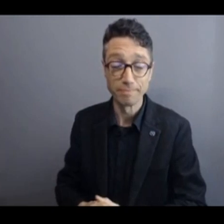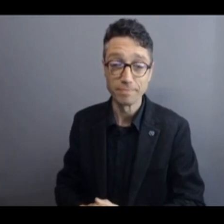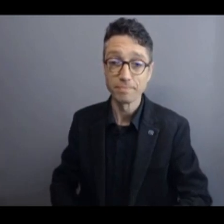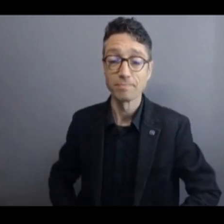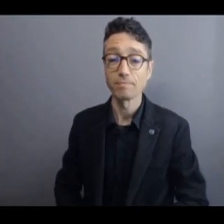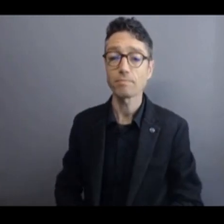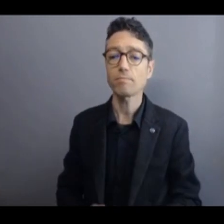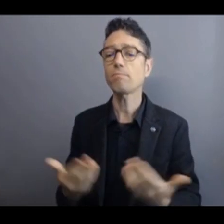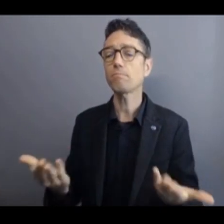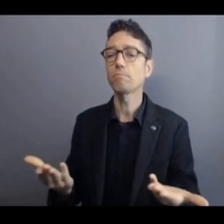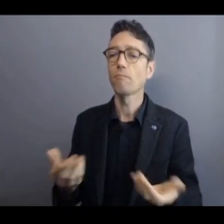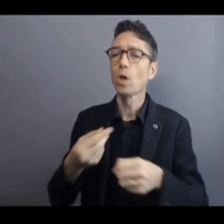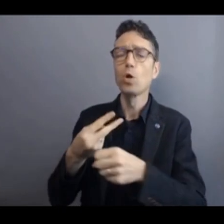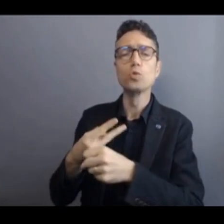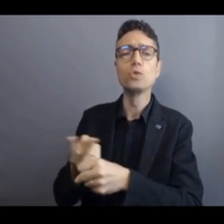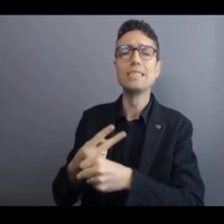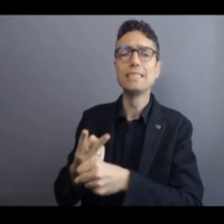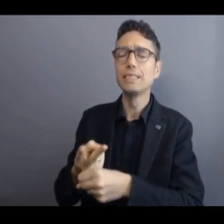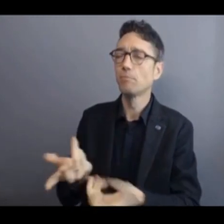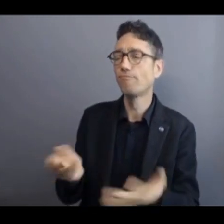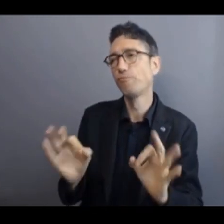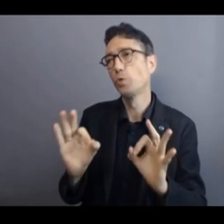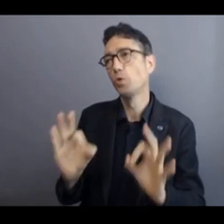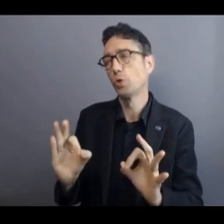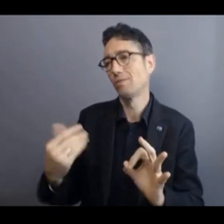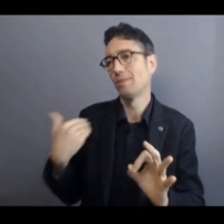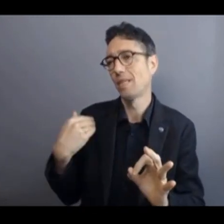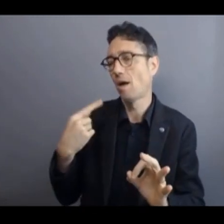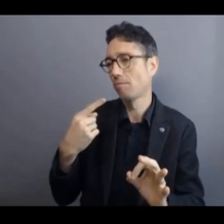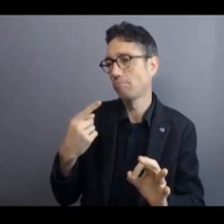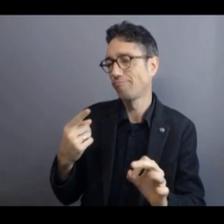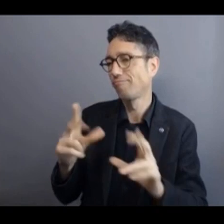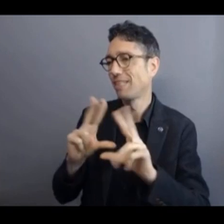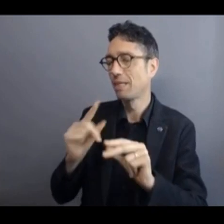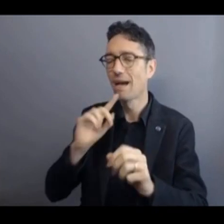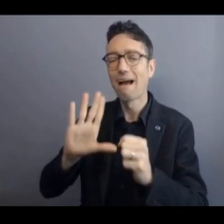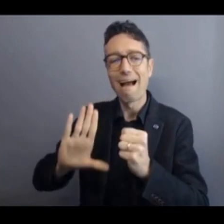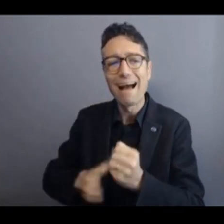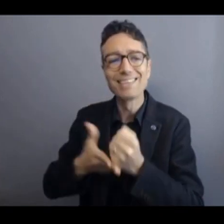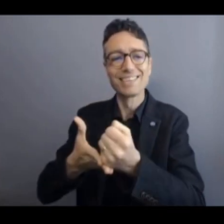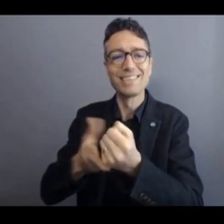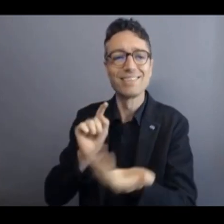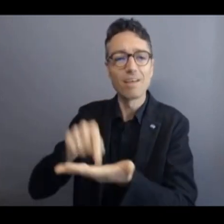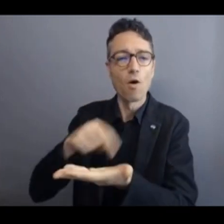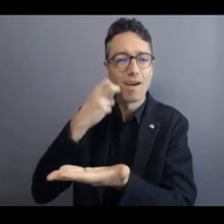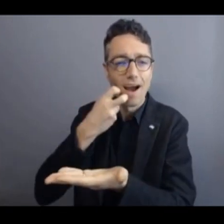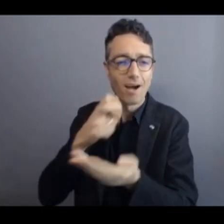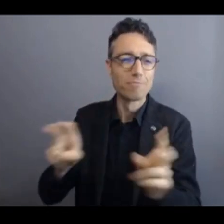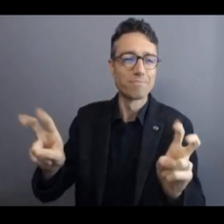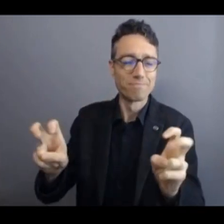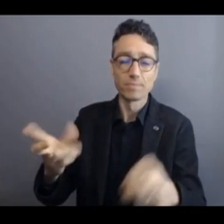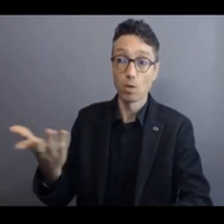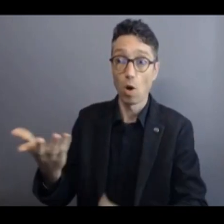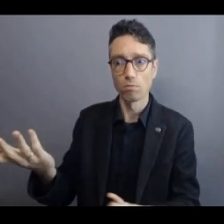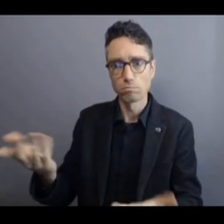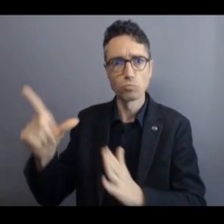d'outils, donc on a entendu parler d'Assist en gare. Assist en gare, c'était une demande associative qui a été inscrite dans la loi d'orientation des mobilités. Cette loi,